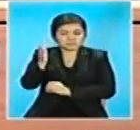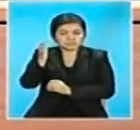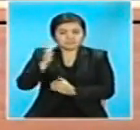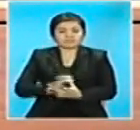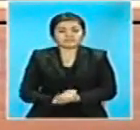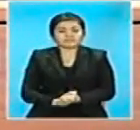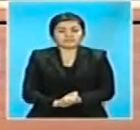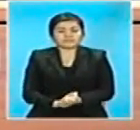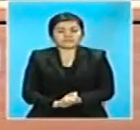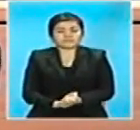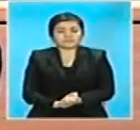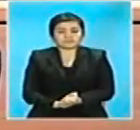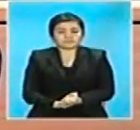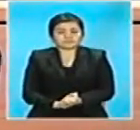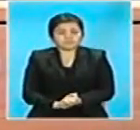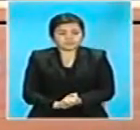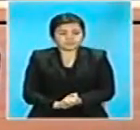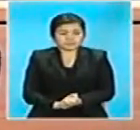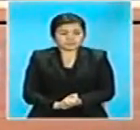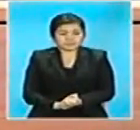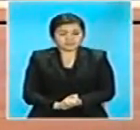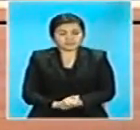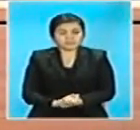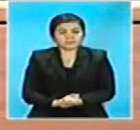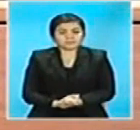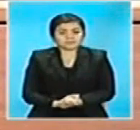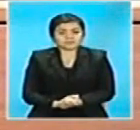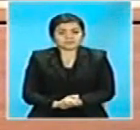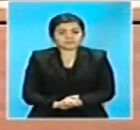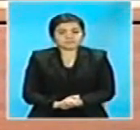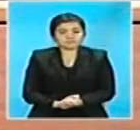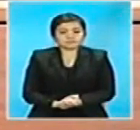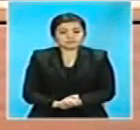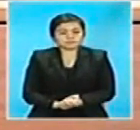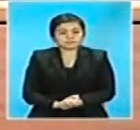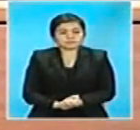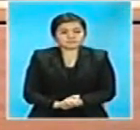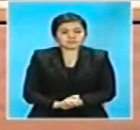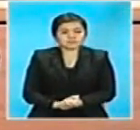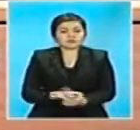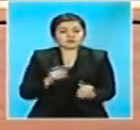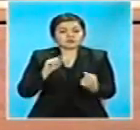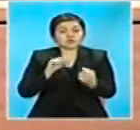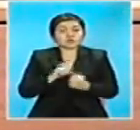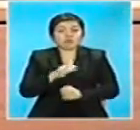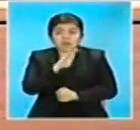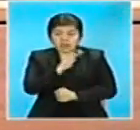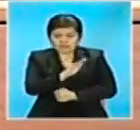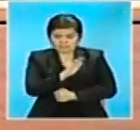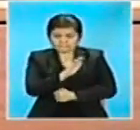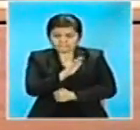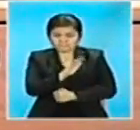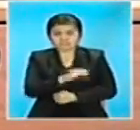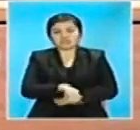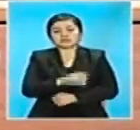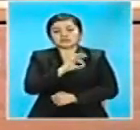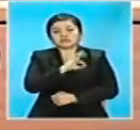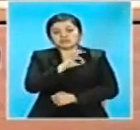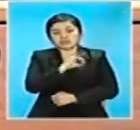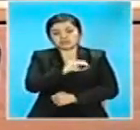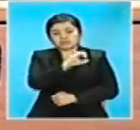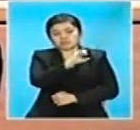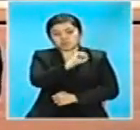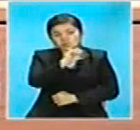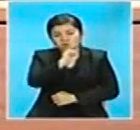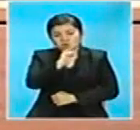ครับการห้ามสมาชิกนะครับสมาชิกสภาผู้แทนราษฎรหรือวุฒิสภาเนี่ยนะครับไ